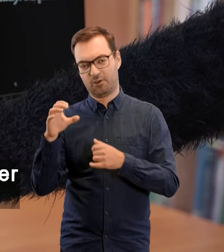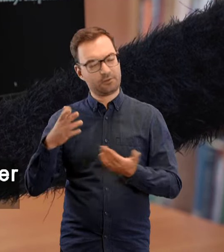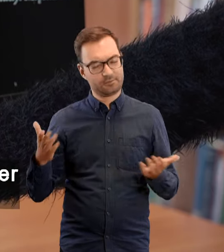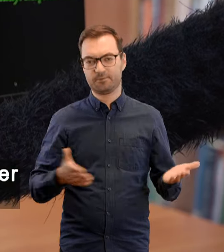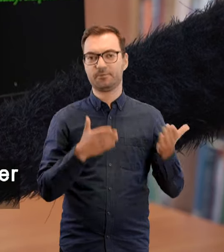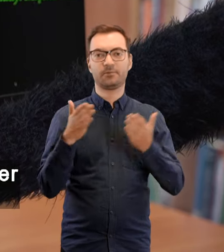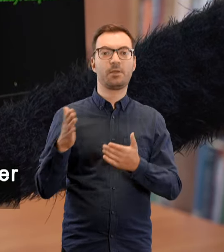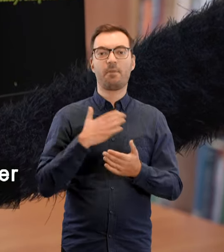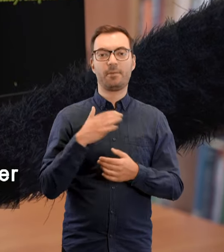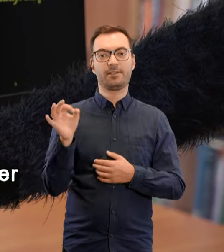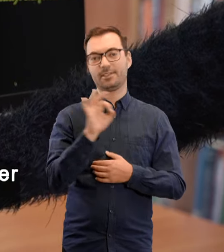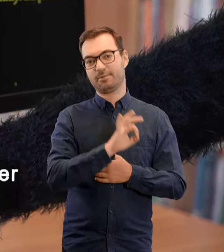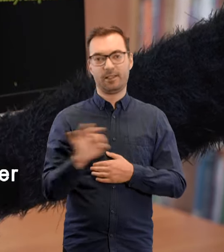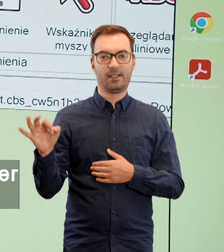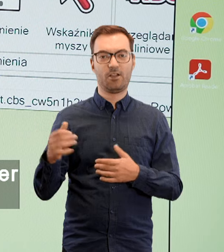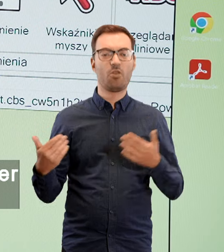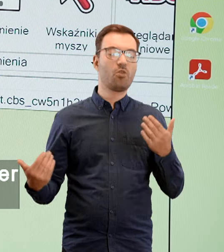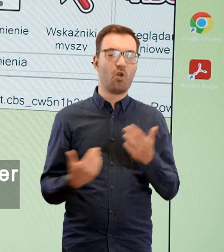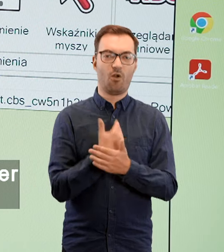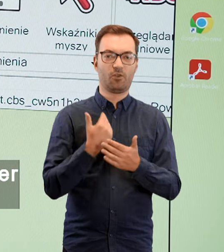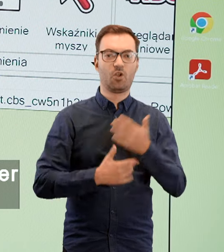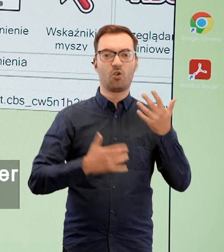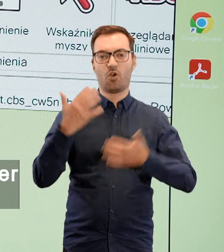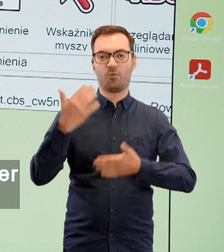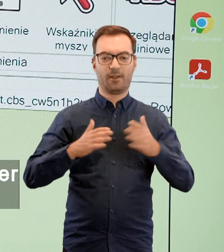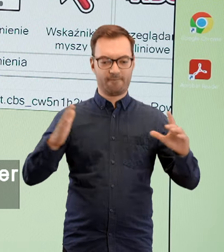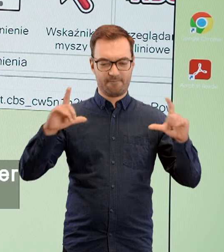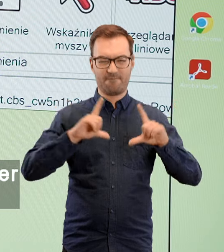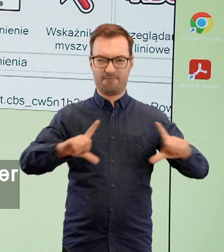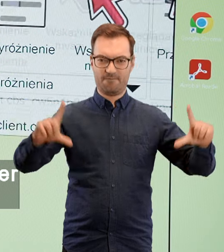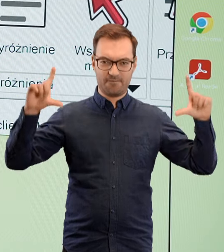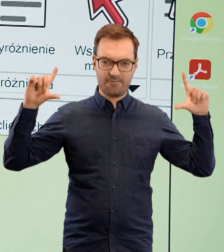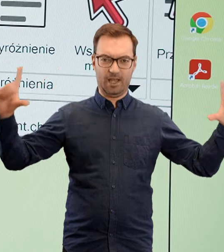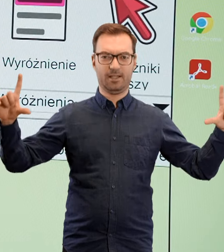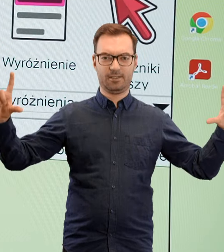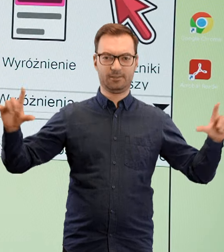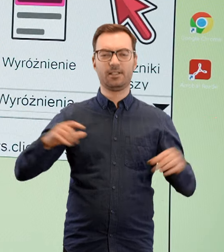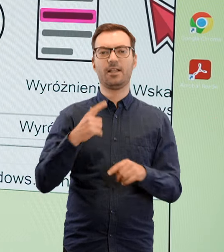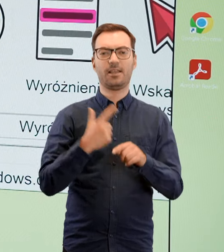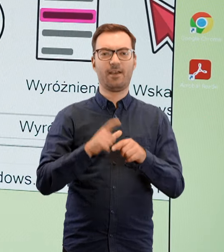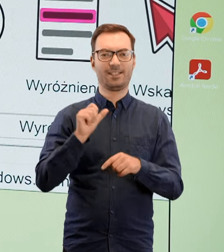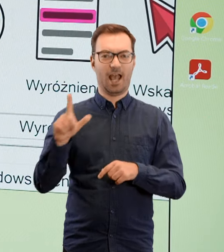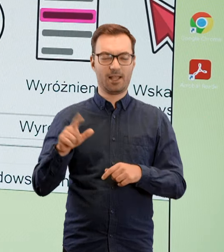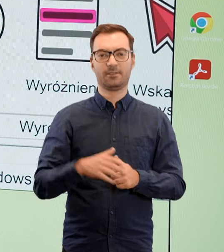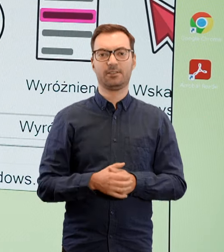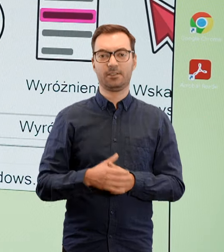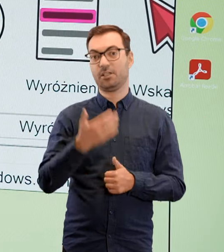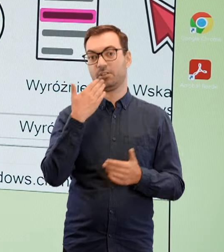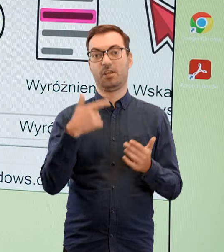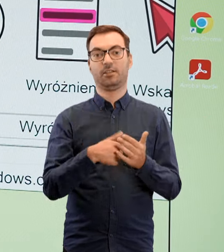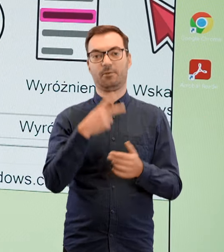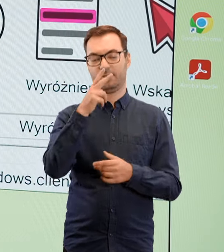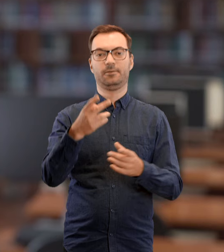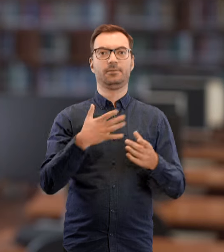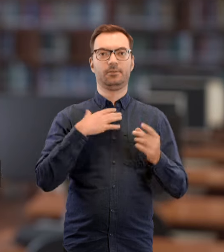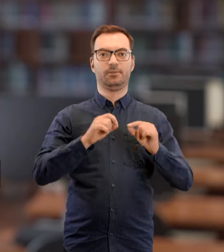Zakupiono specjalny, nowoczesny komputer z dużym 28-calowym monitorem, dzięki któremu widoczność właśnie jest